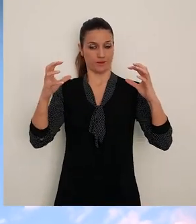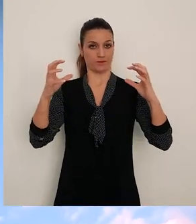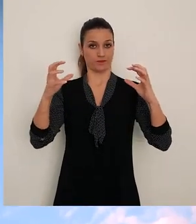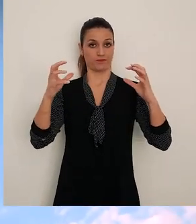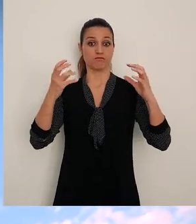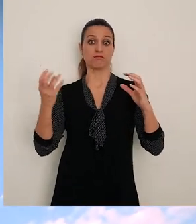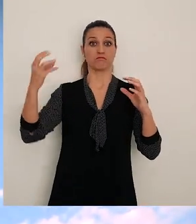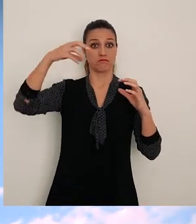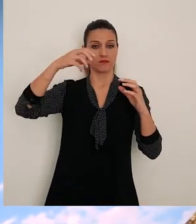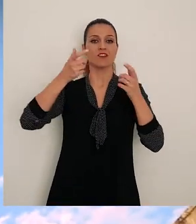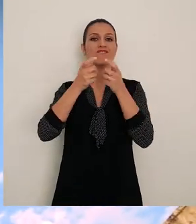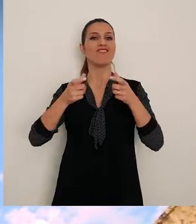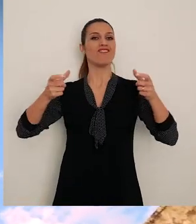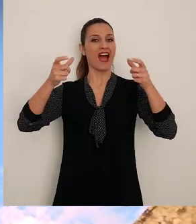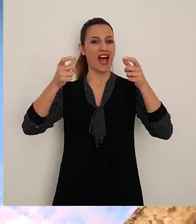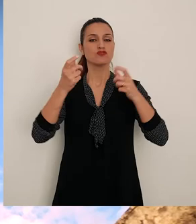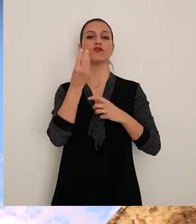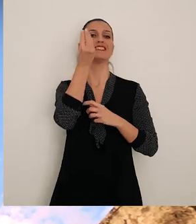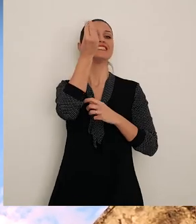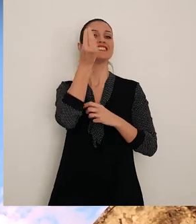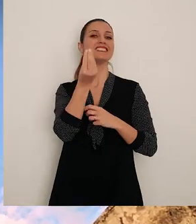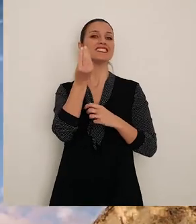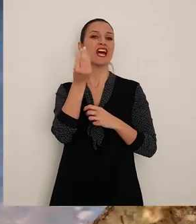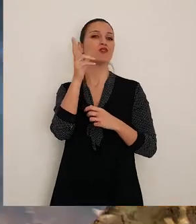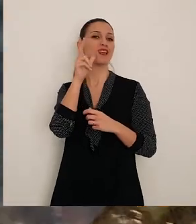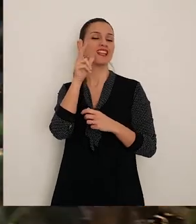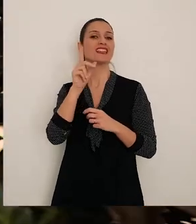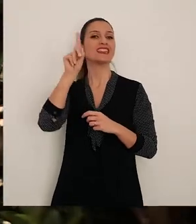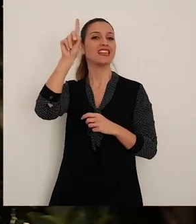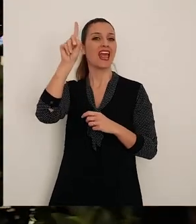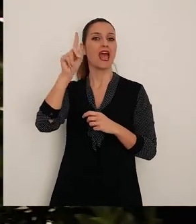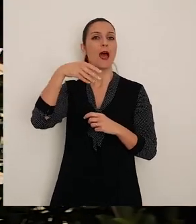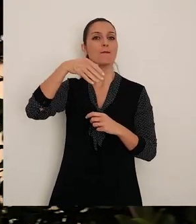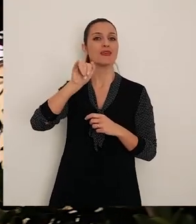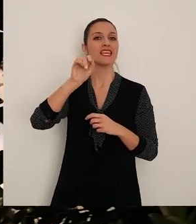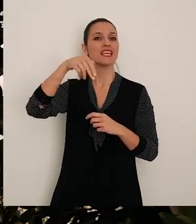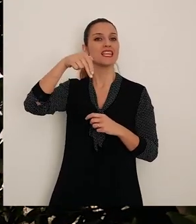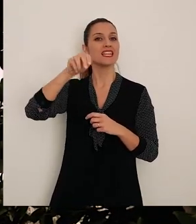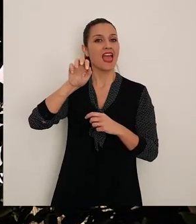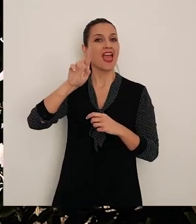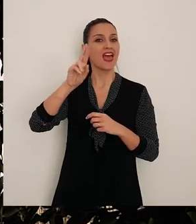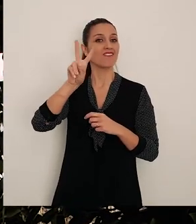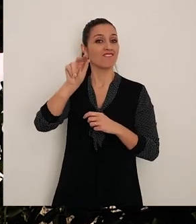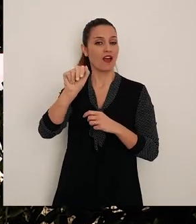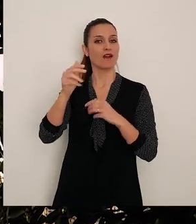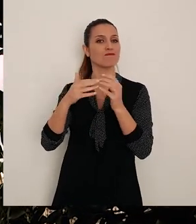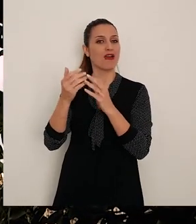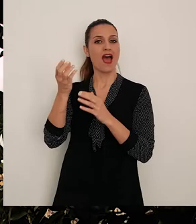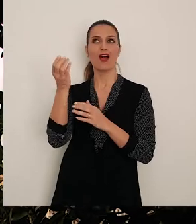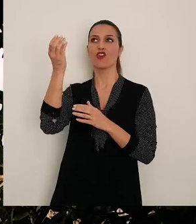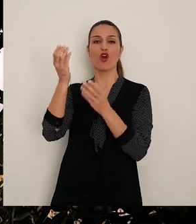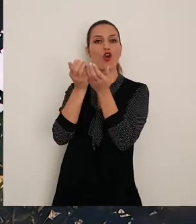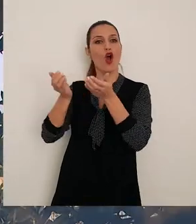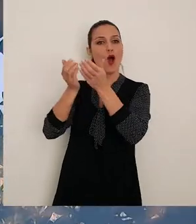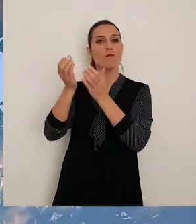Sopra, un grande vaso marmoreo, sorregge la bellissima statua della dea Minerva, che protende verso il cielo una coppa, quasi ad omaggiare le divinità.